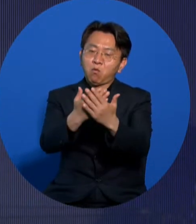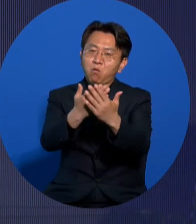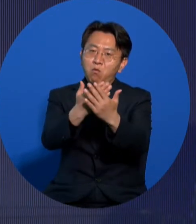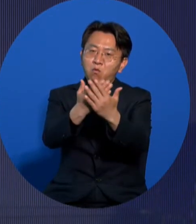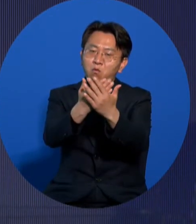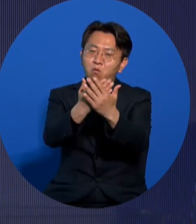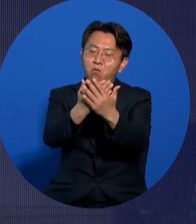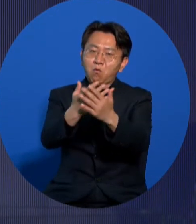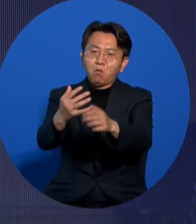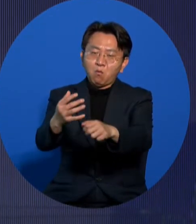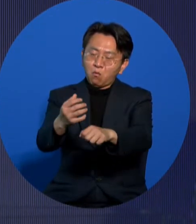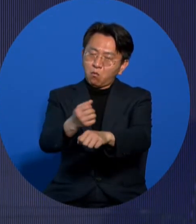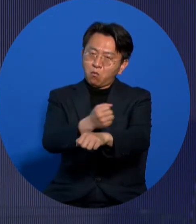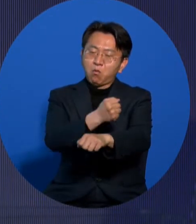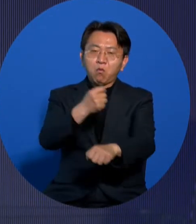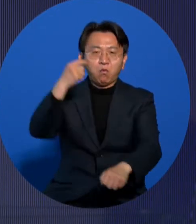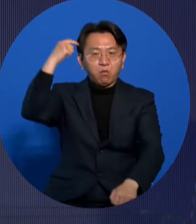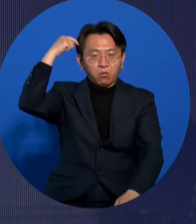많이 느끼면서